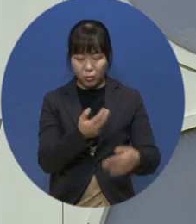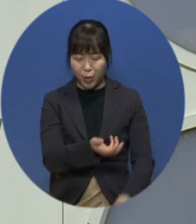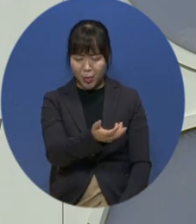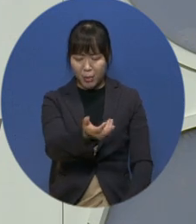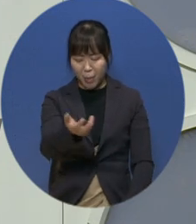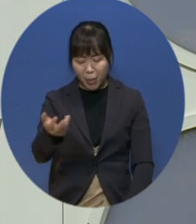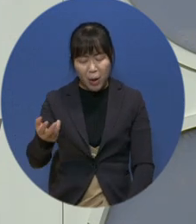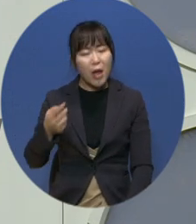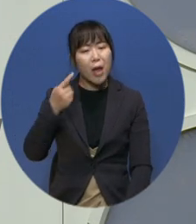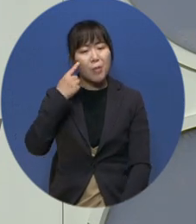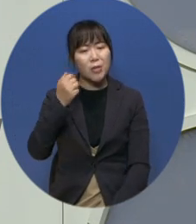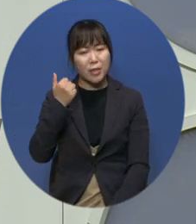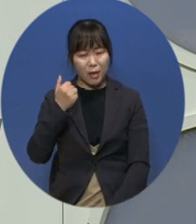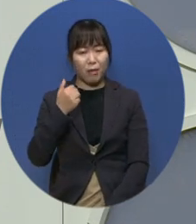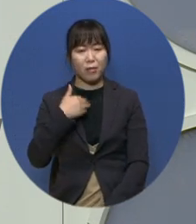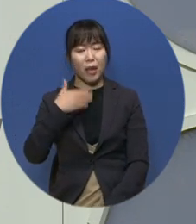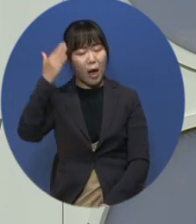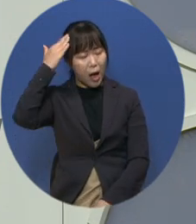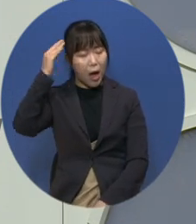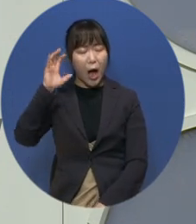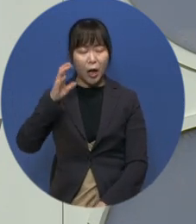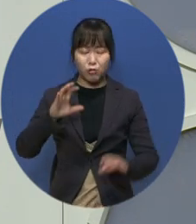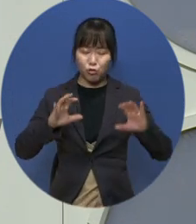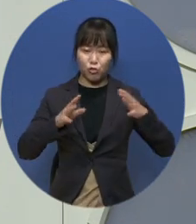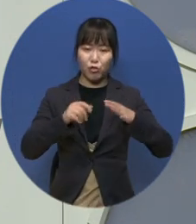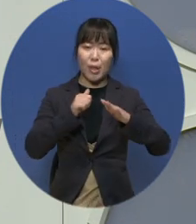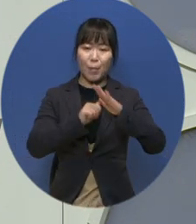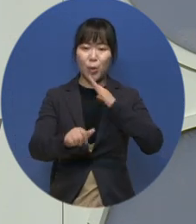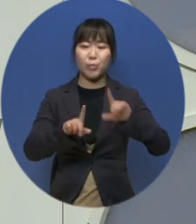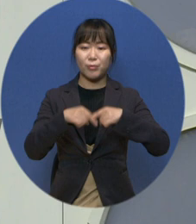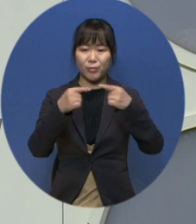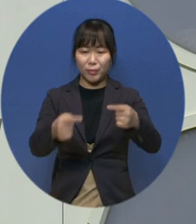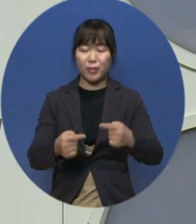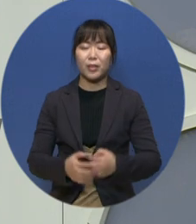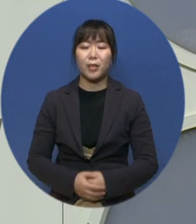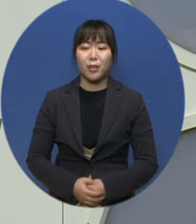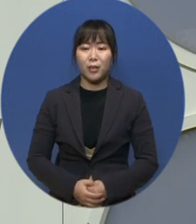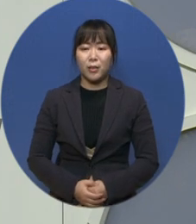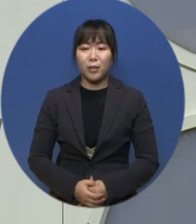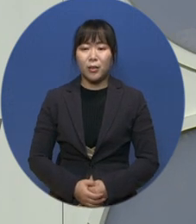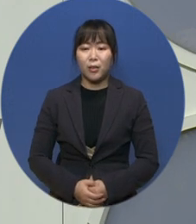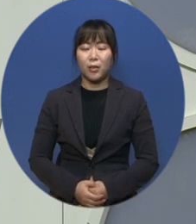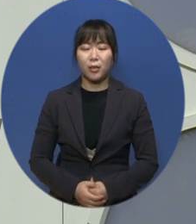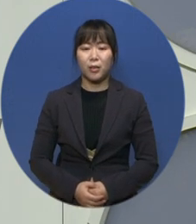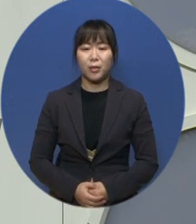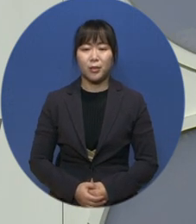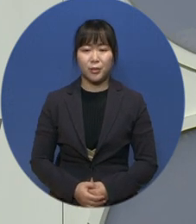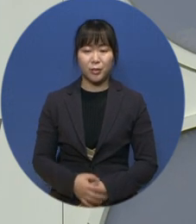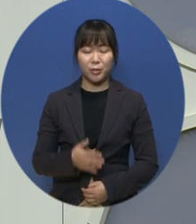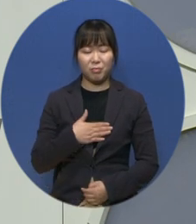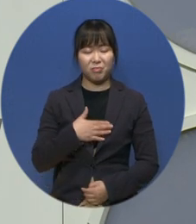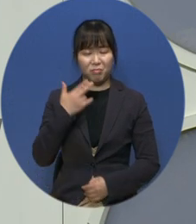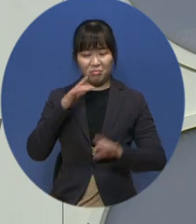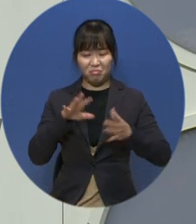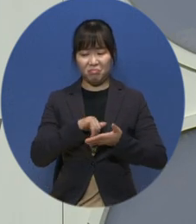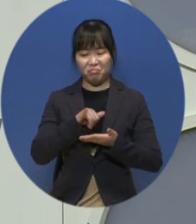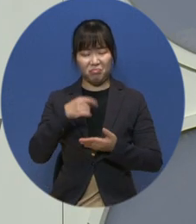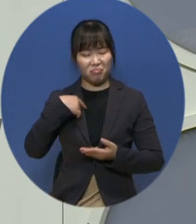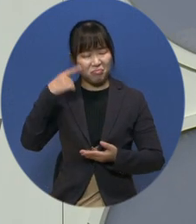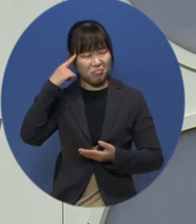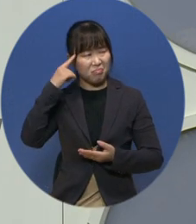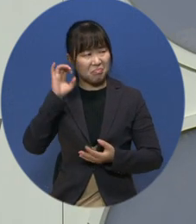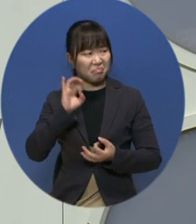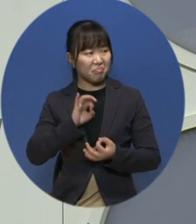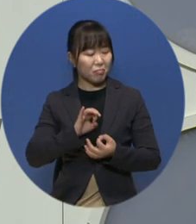이런 프로젝트에 제가 이제 한국 대표로 가게 됐죠. 그래서 저는 미국 갈 생각도 전혀 없었는데